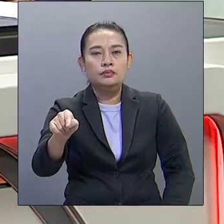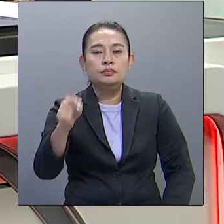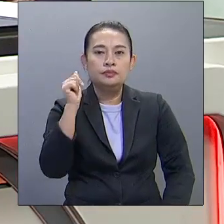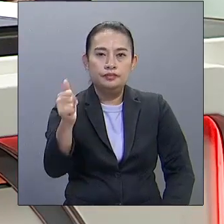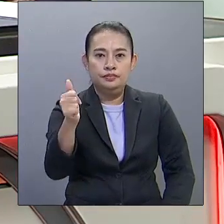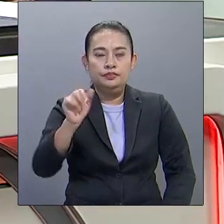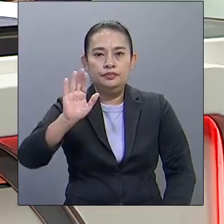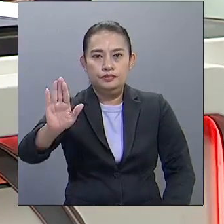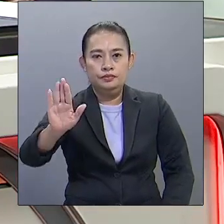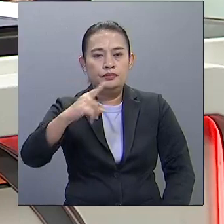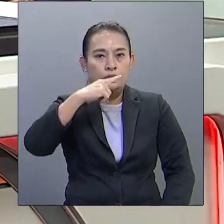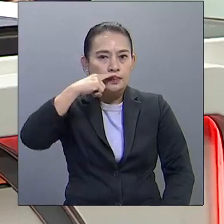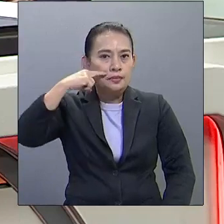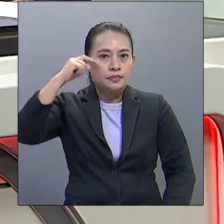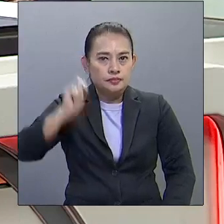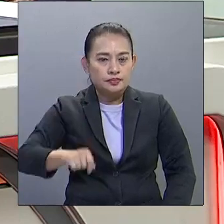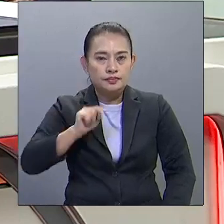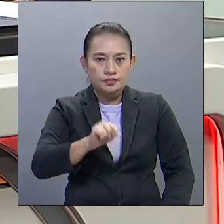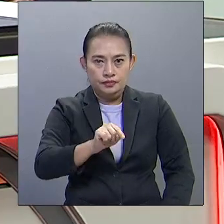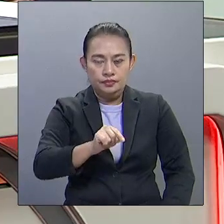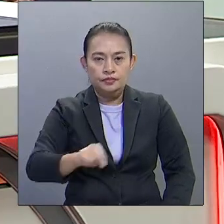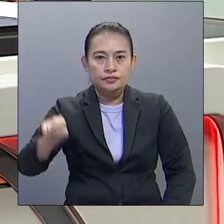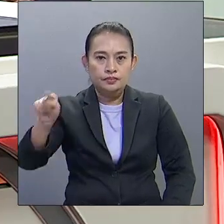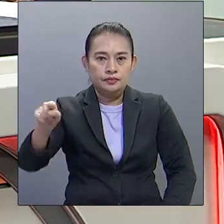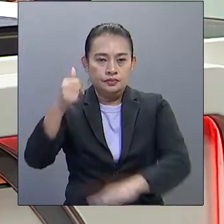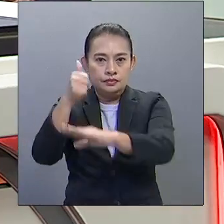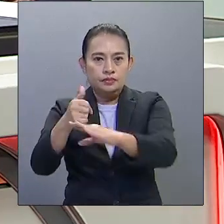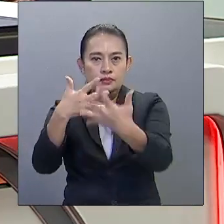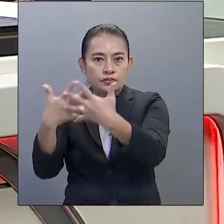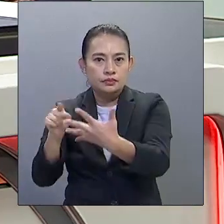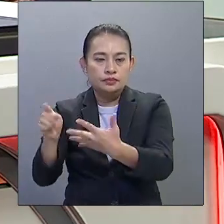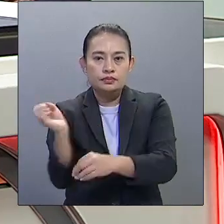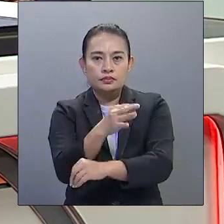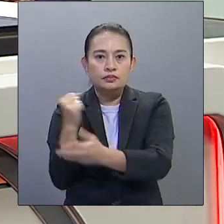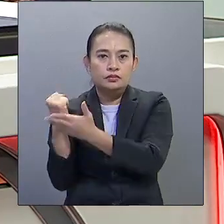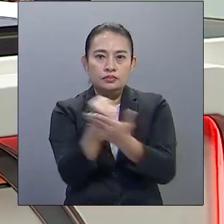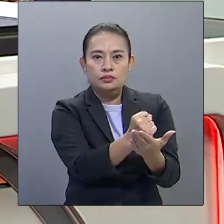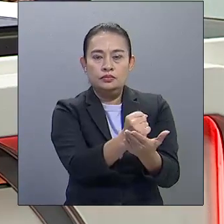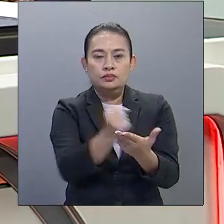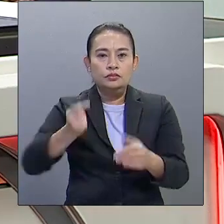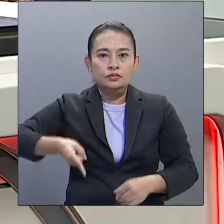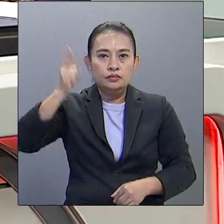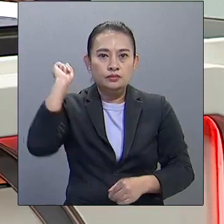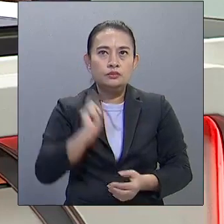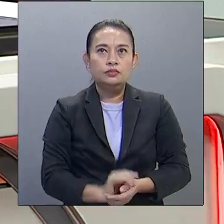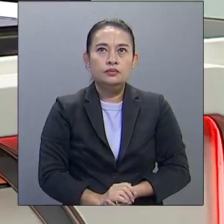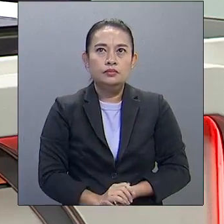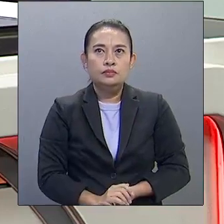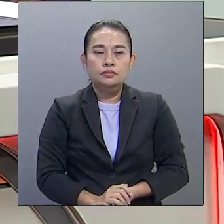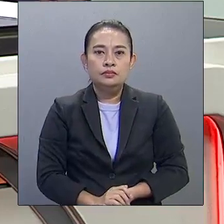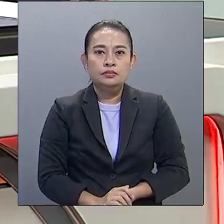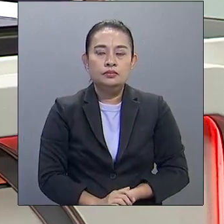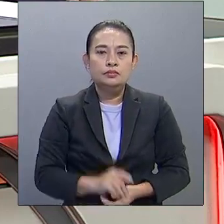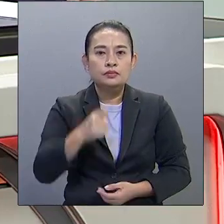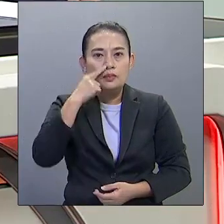เฉพาะอย่างยิ่งฝ่ายยูเครนที่ผู้นำสหรัฐเขาประกาศเลยบอกว่าจะให้ความช่วยเหลือไปอีกนานตราบเท่าที่ต้องการ